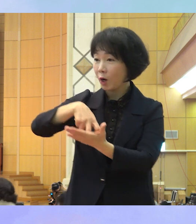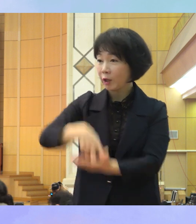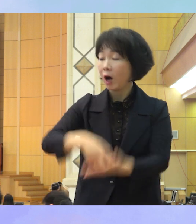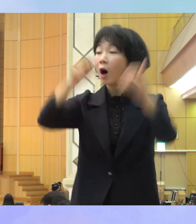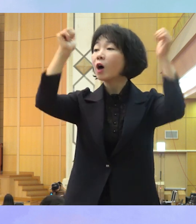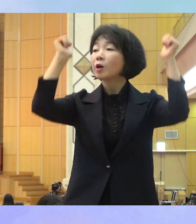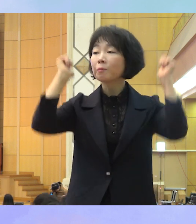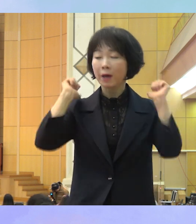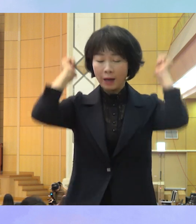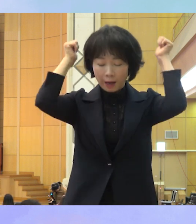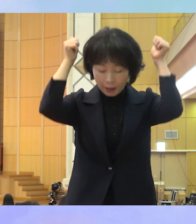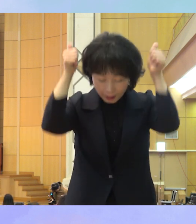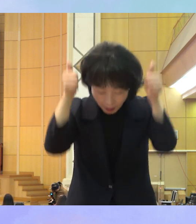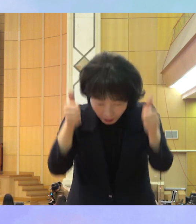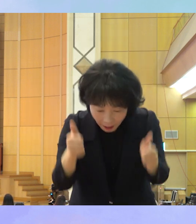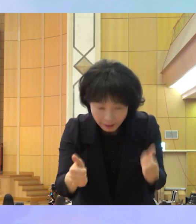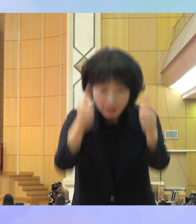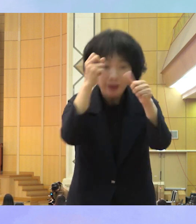무릎이 꿇어